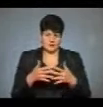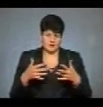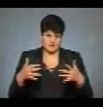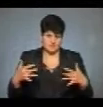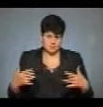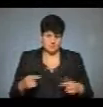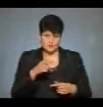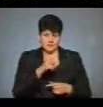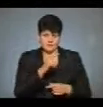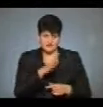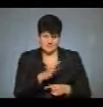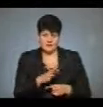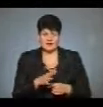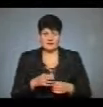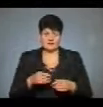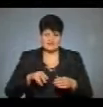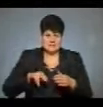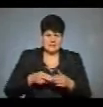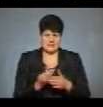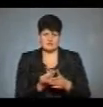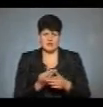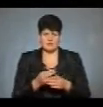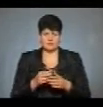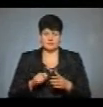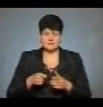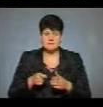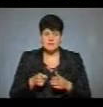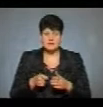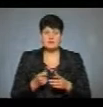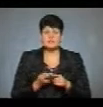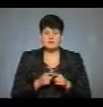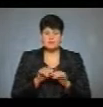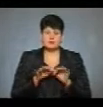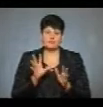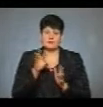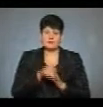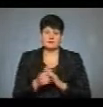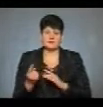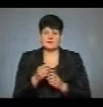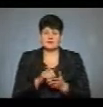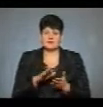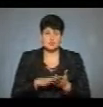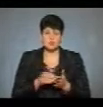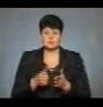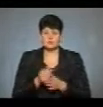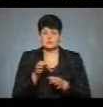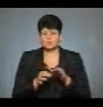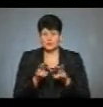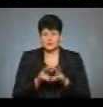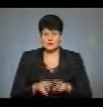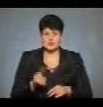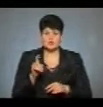також знаряддя для взламу серцевини замків. Дану подію внесено до Єдиного реєстру досудових розслідувань за